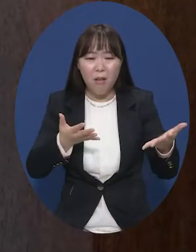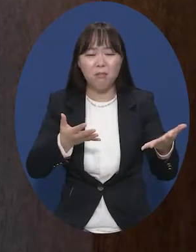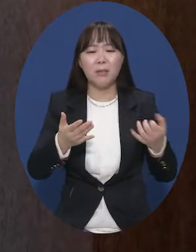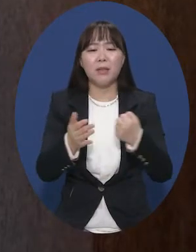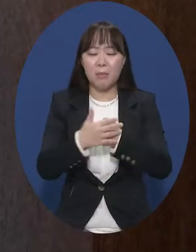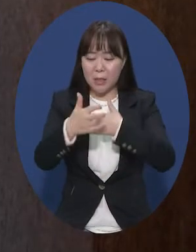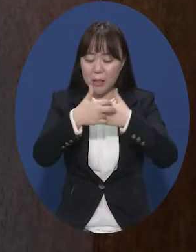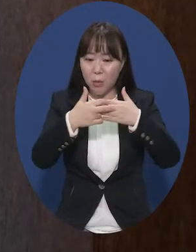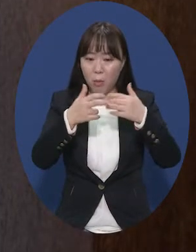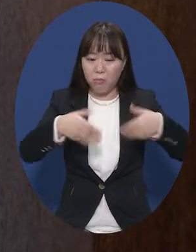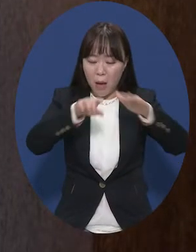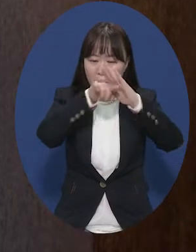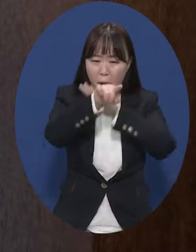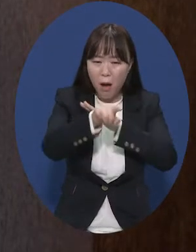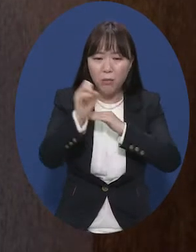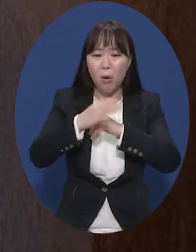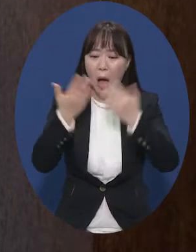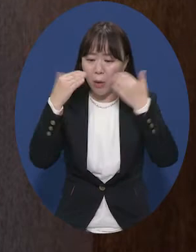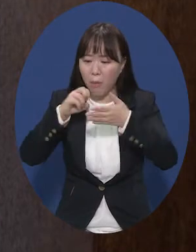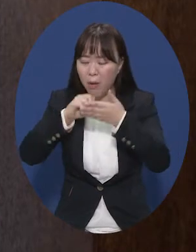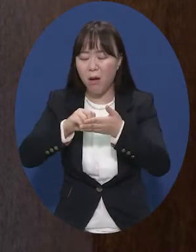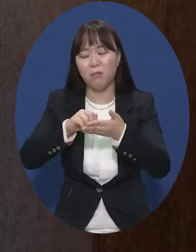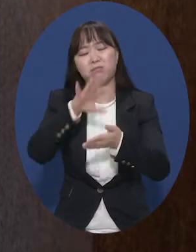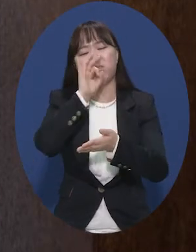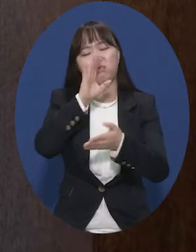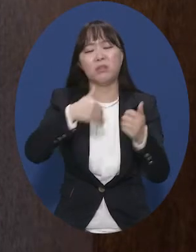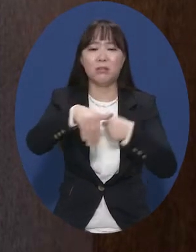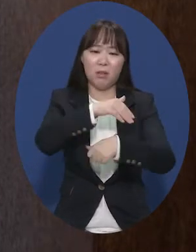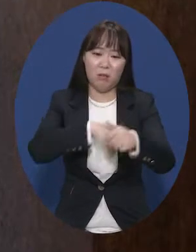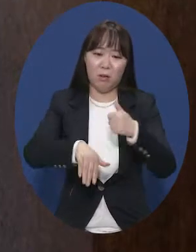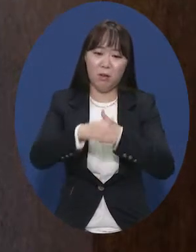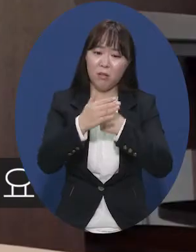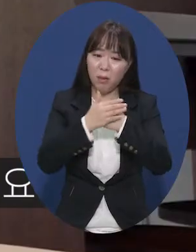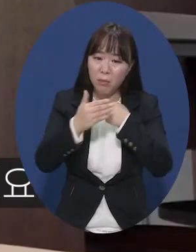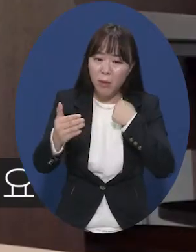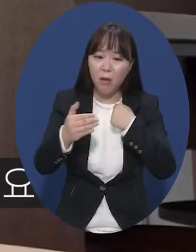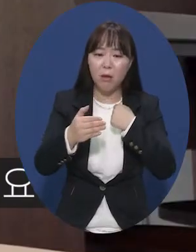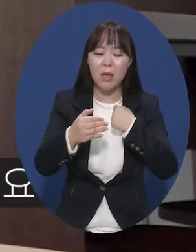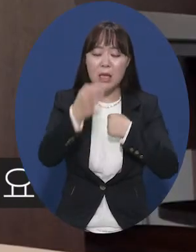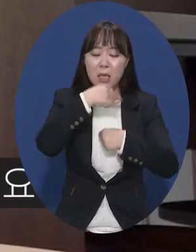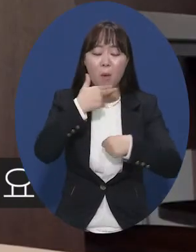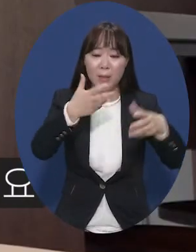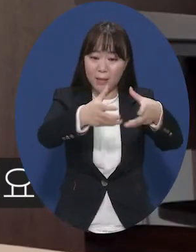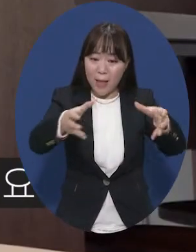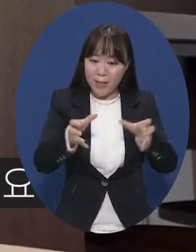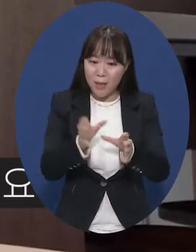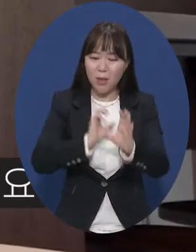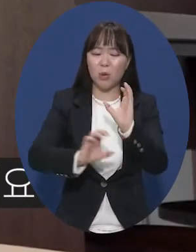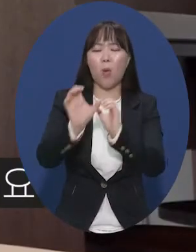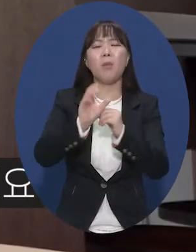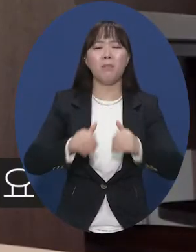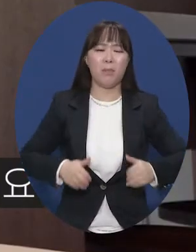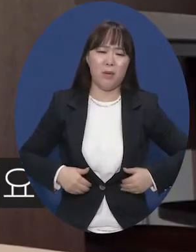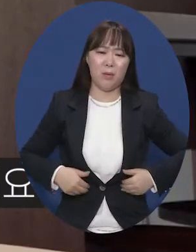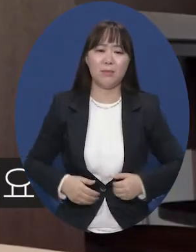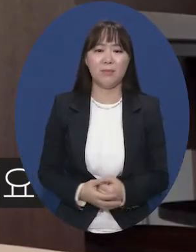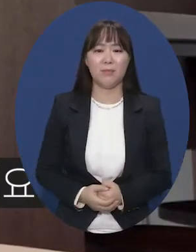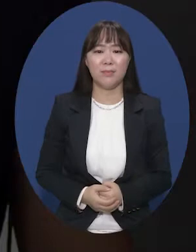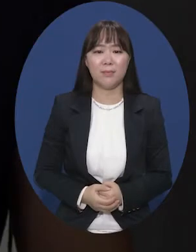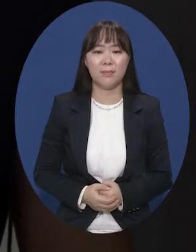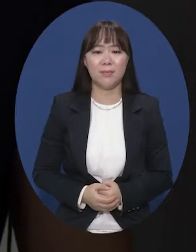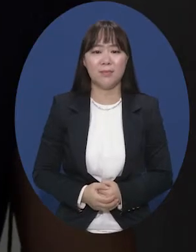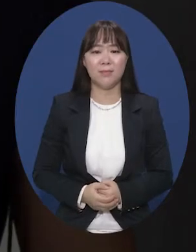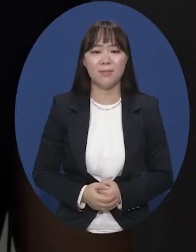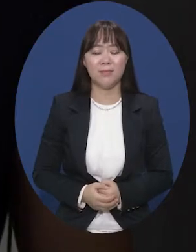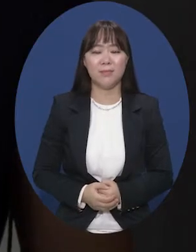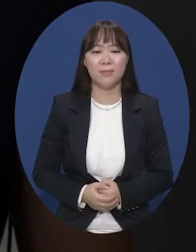없기 때문에 의료시설을 간다거나 학교에 등록할 수도 없는 현실이에요. 그래서 이러한 비영리 단체들이 더욱더 필요한 거예요.